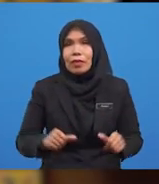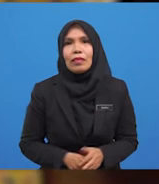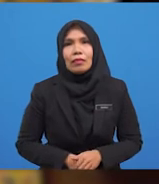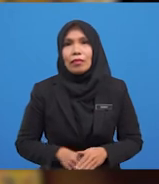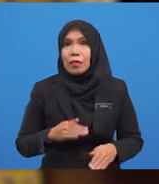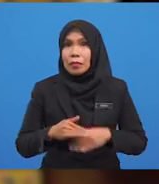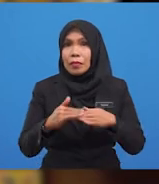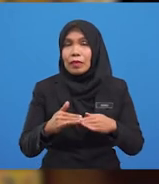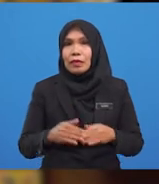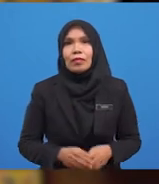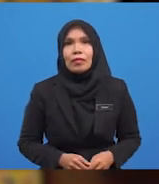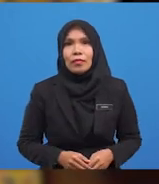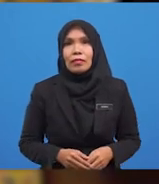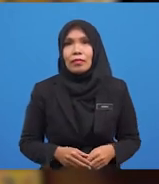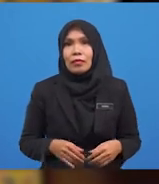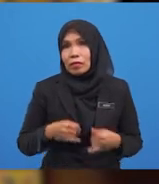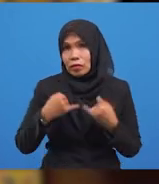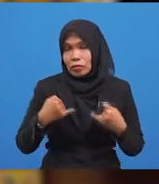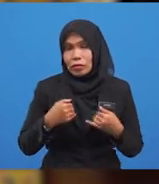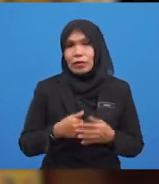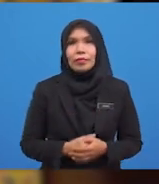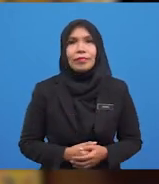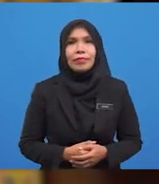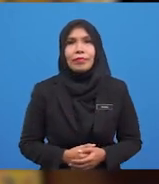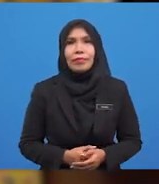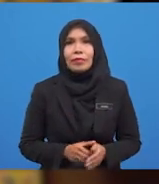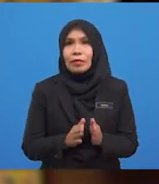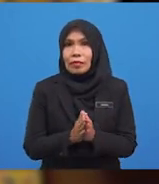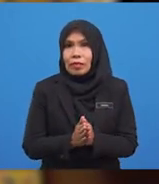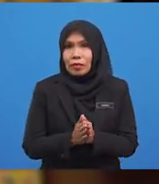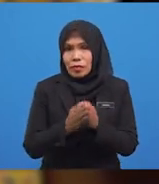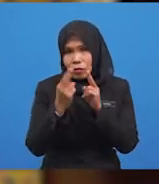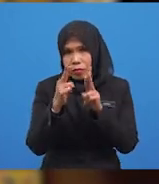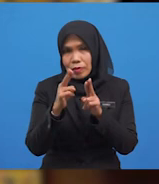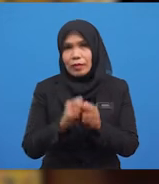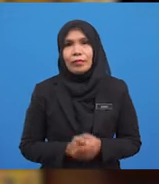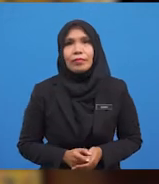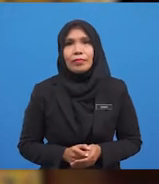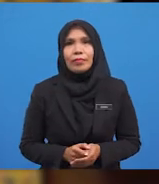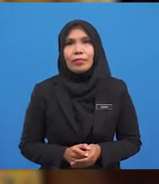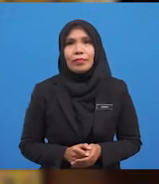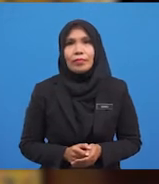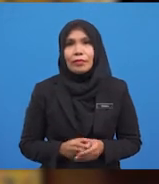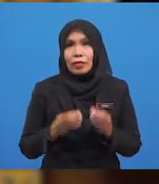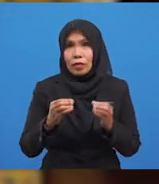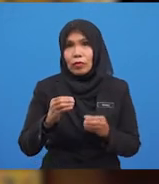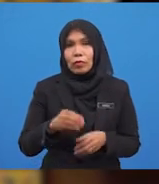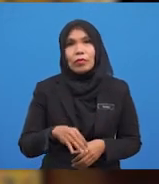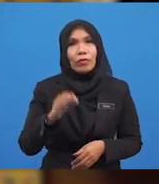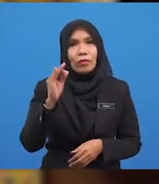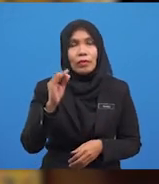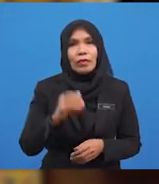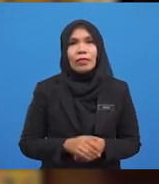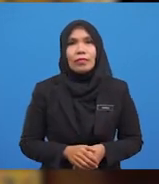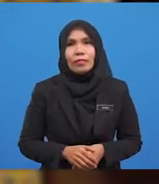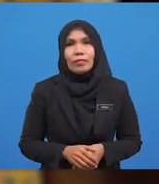mulia. Kami mohon berundur. Salam hormat penuh kemesraan daripada saya, Cikgu Fiza,